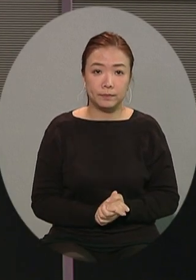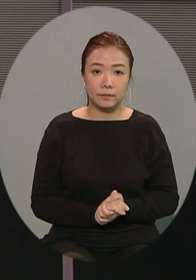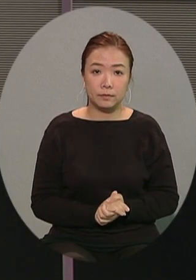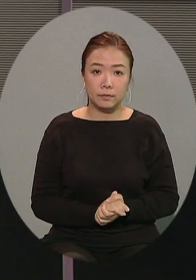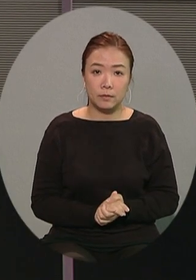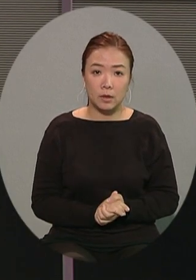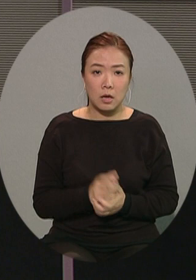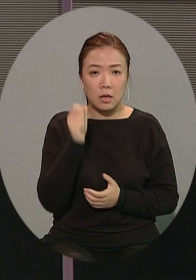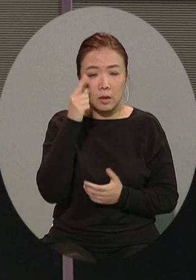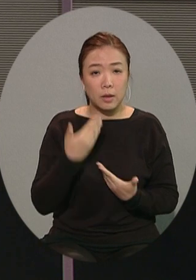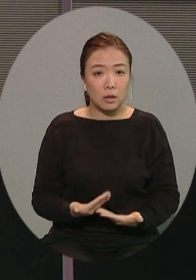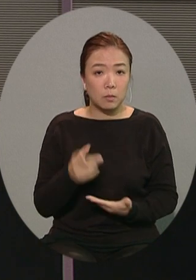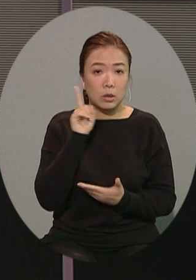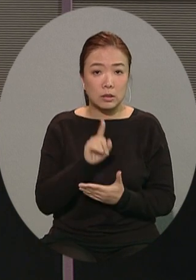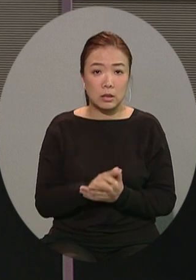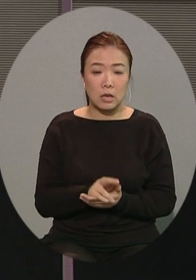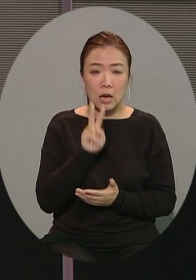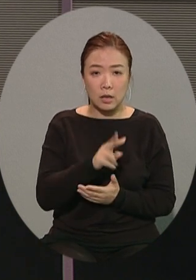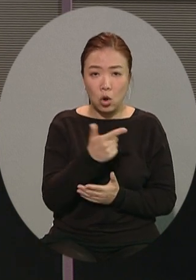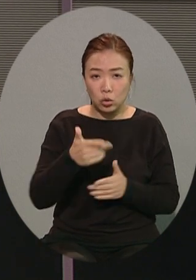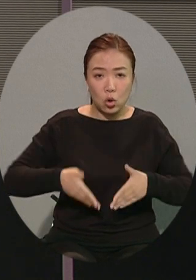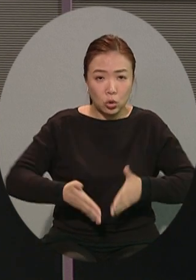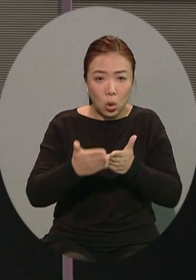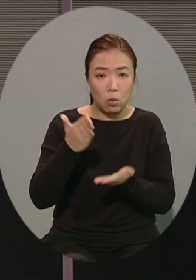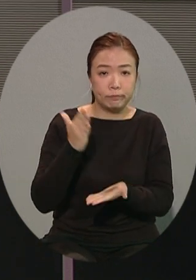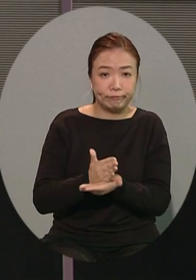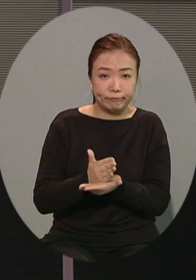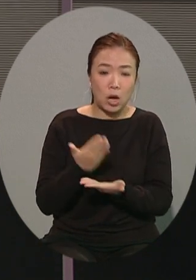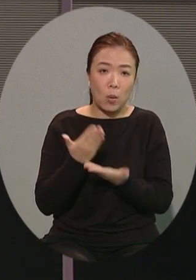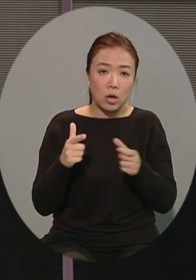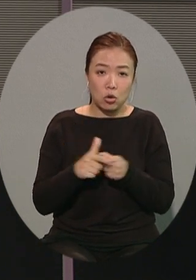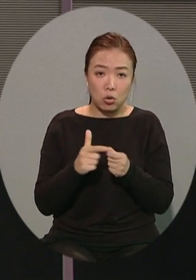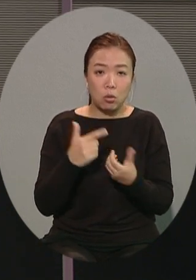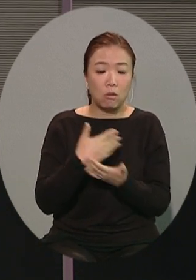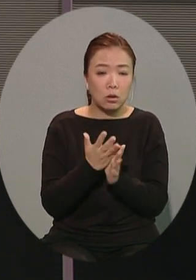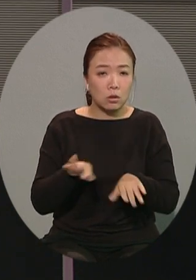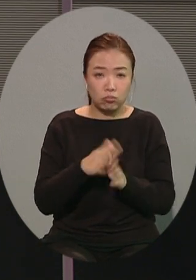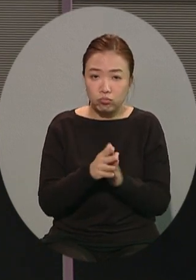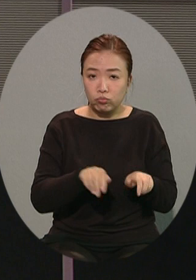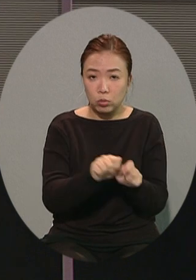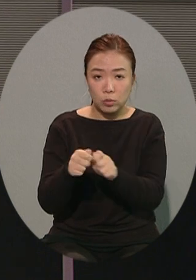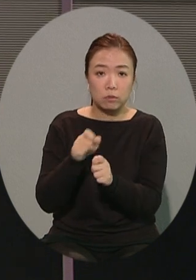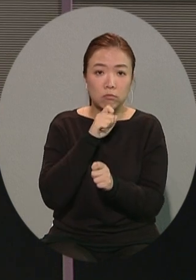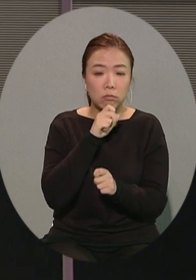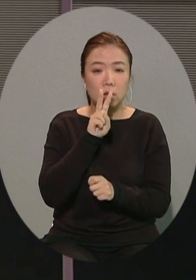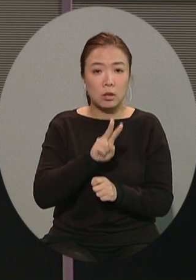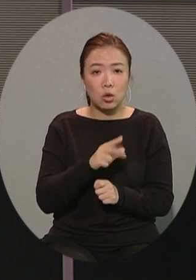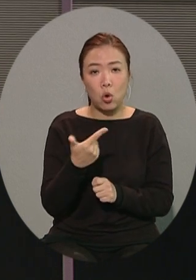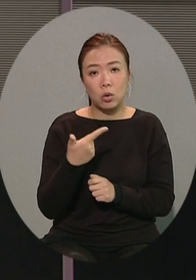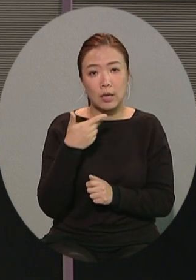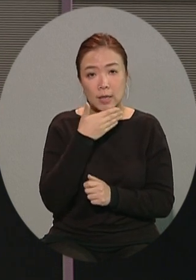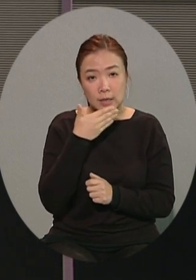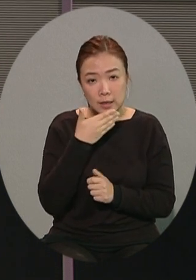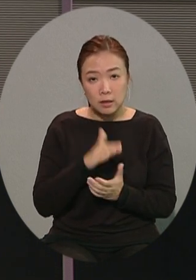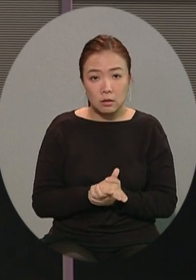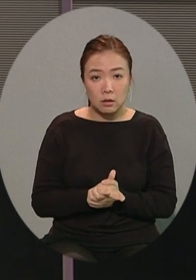尤其是呢個星期，我哋見到好多嘅道路堵塞同埋公共嘅設施都被破壞，我哋都見到好多年青人